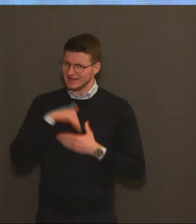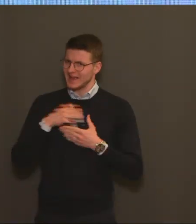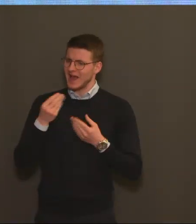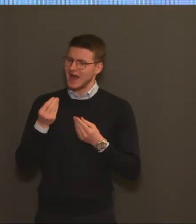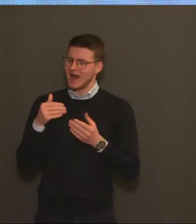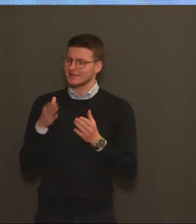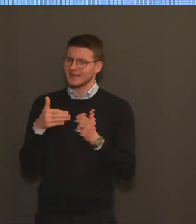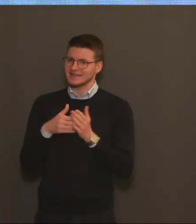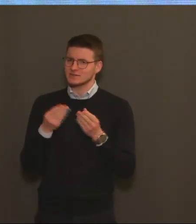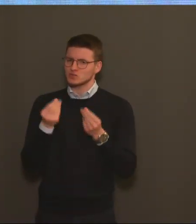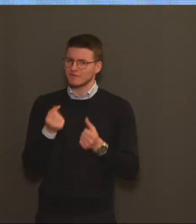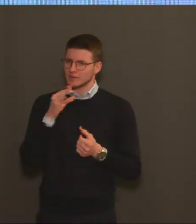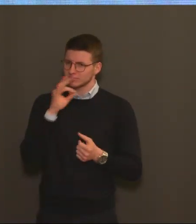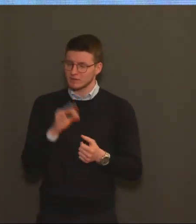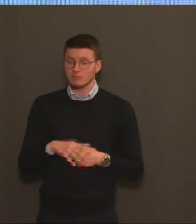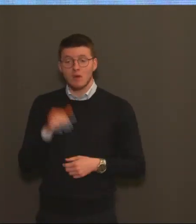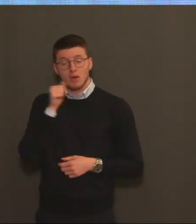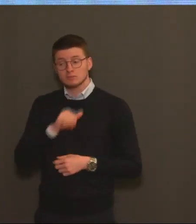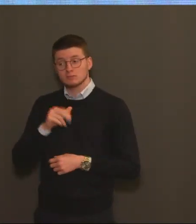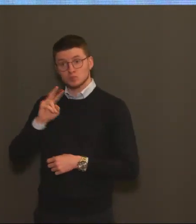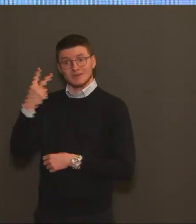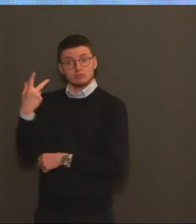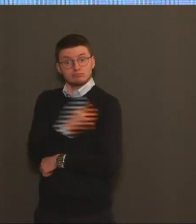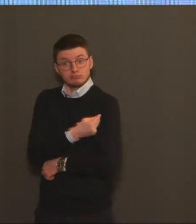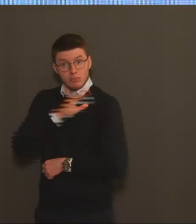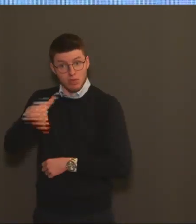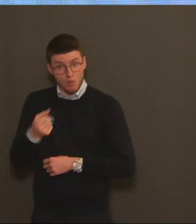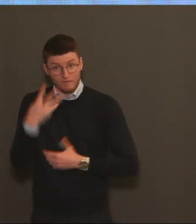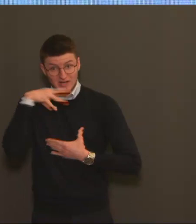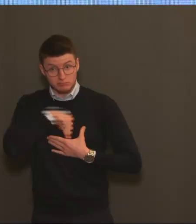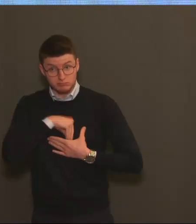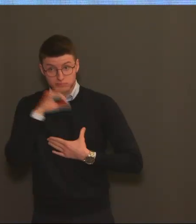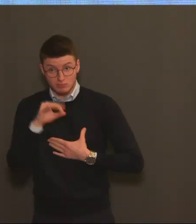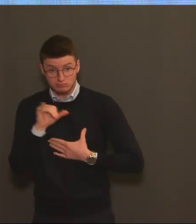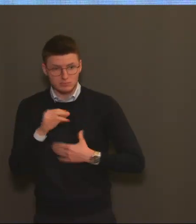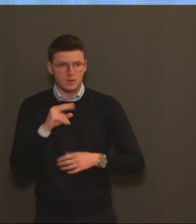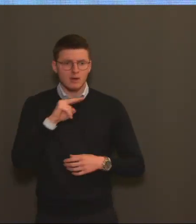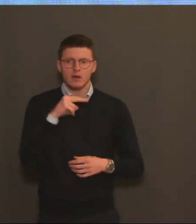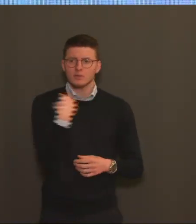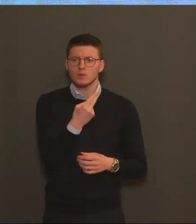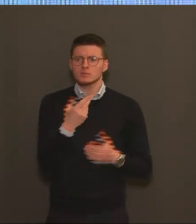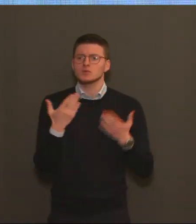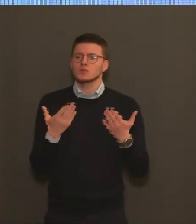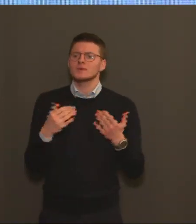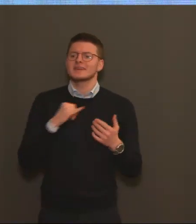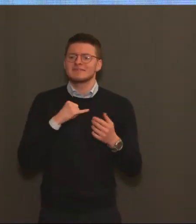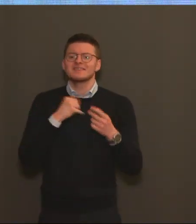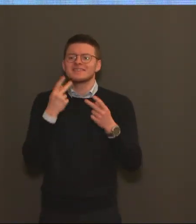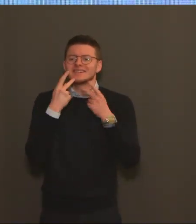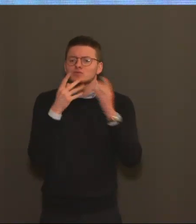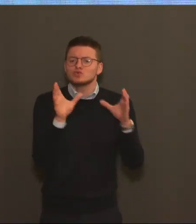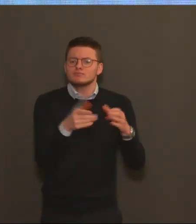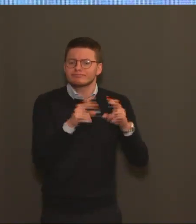Wel, in klinische studies is het zo dat na die tweede vaccindosis de meeste mensen, ruim meer dan